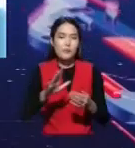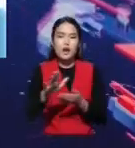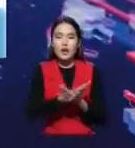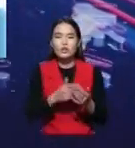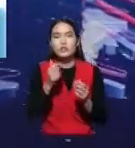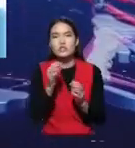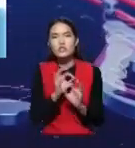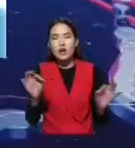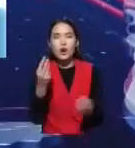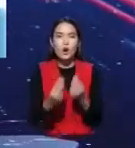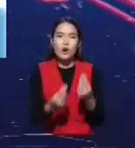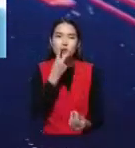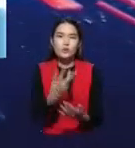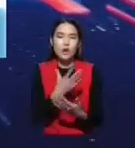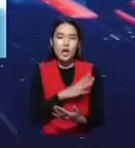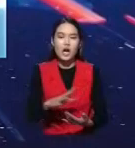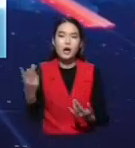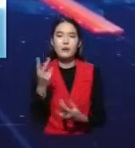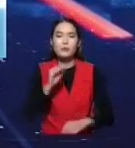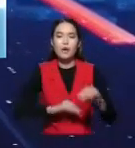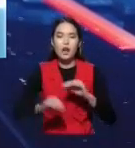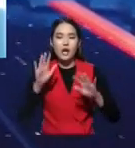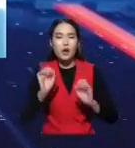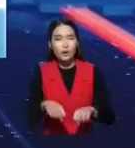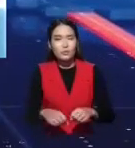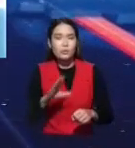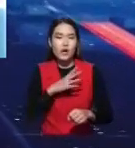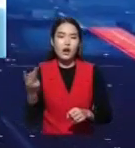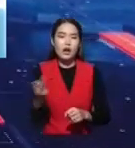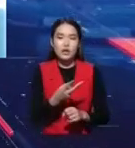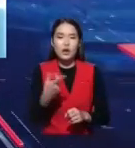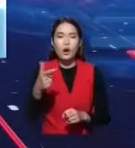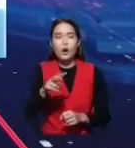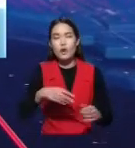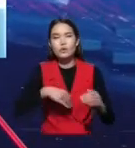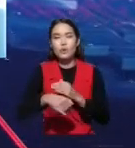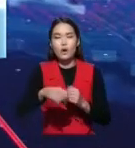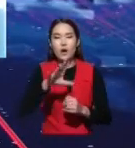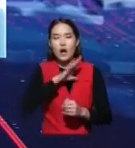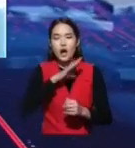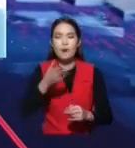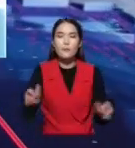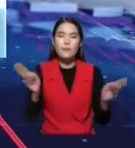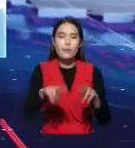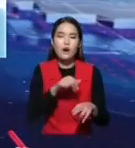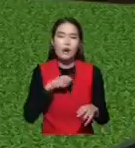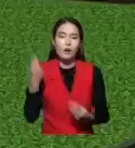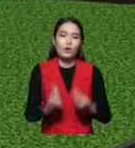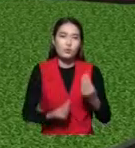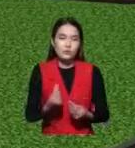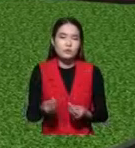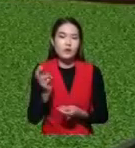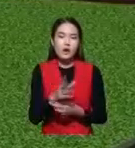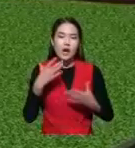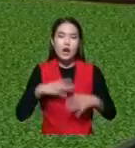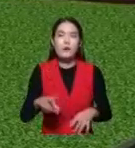ойын көрсеткен жоқ, тек екінші құрамды атап өтуге болады. 2 гол соқты. Қалғандары өз деңгейінде ойнады деуге келмейді.